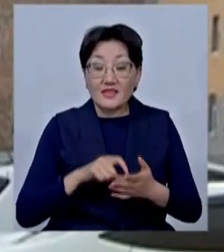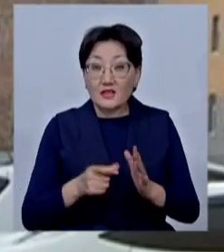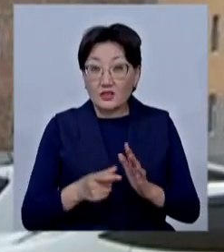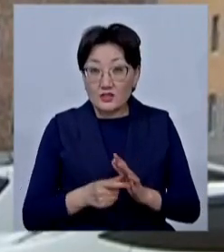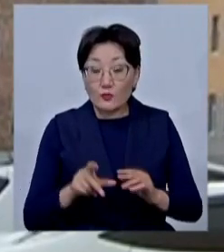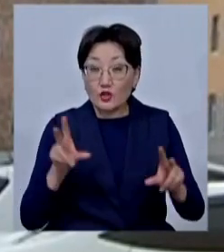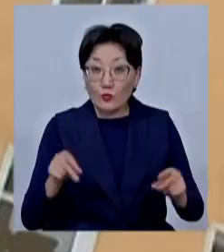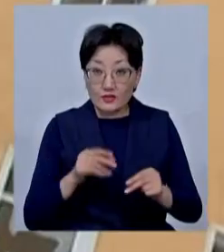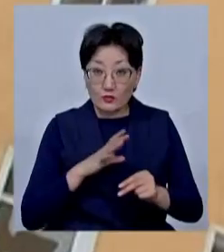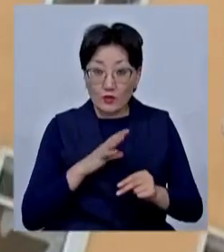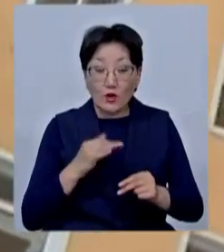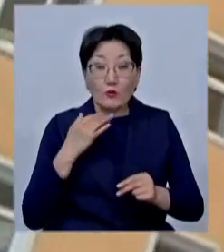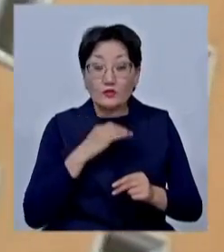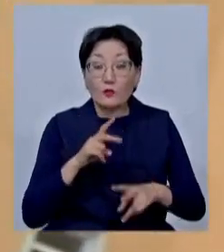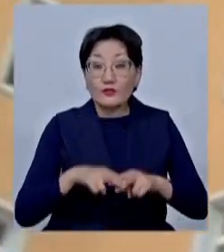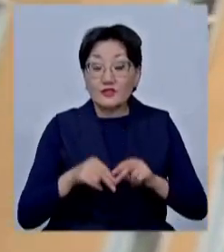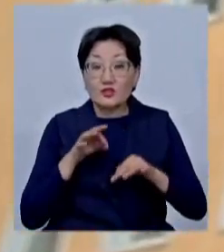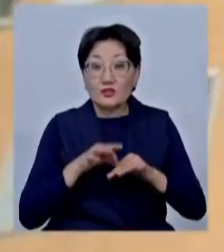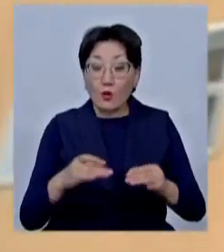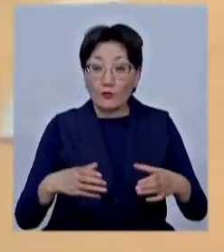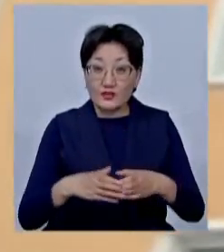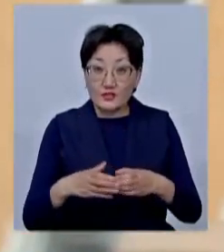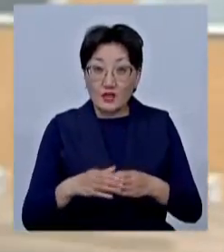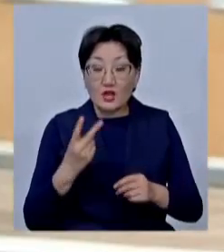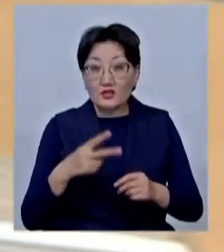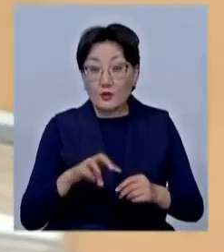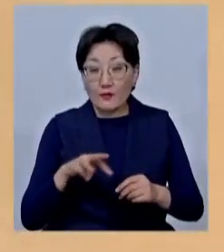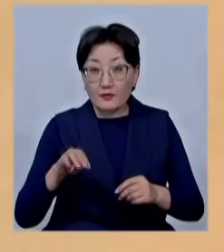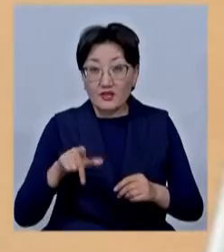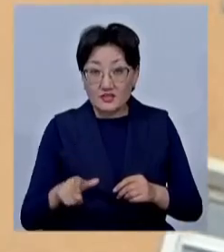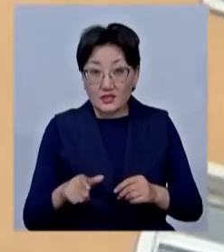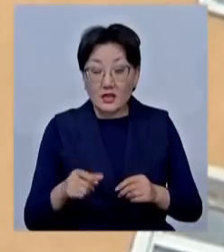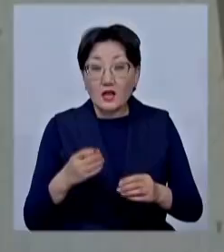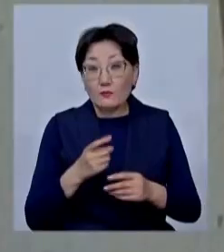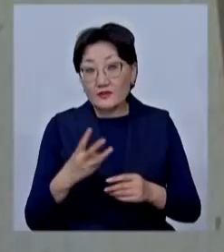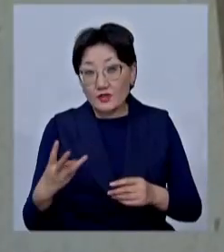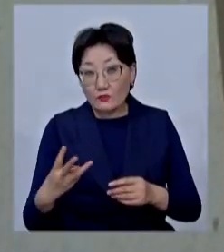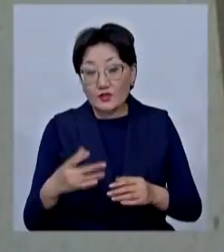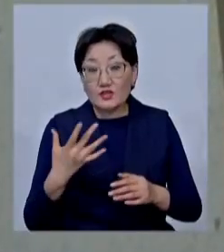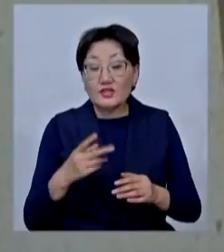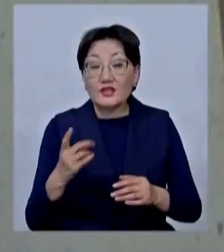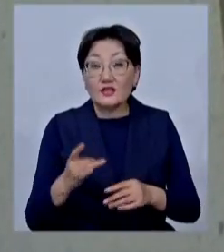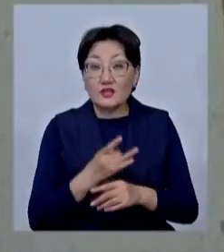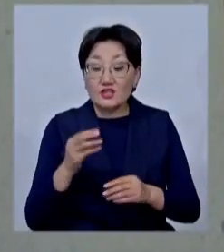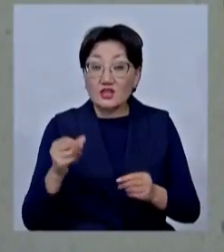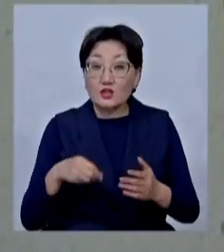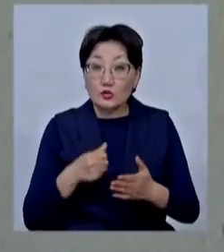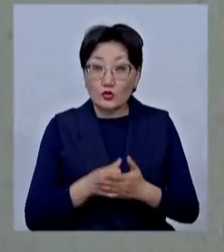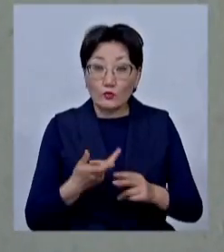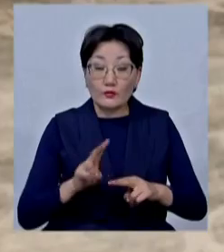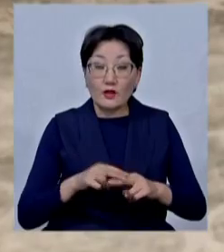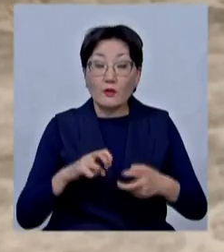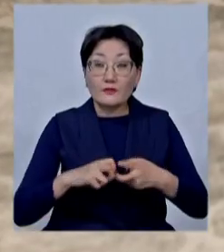деп уәдеде берілген. Көбісі құрылысты жүргізген компанияға 20 миллион теңгеден, ал кейбіреулері тіпті екесе көп ақша төлеген.